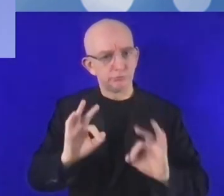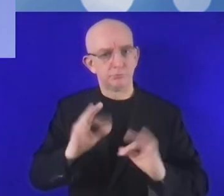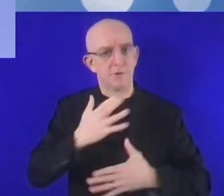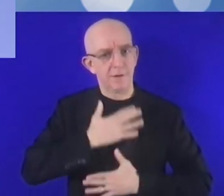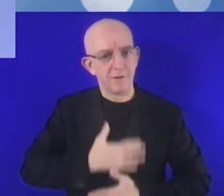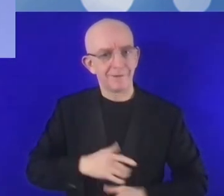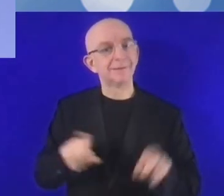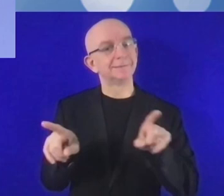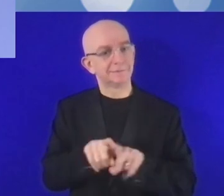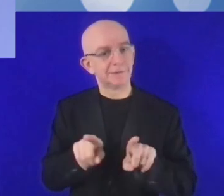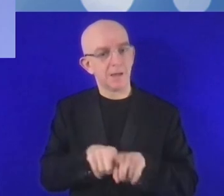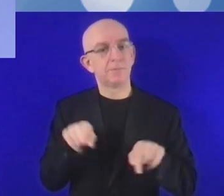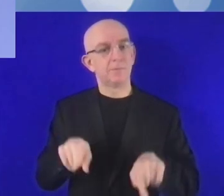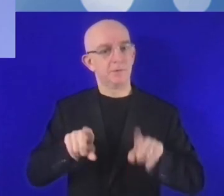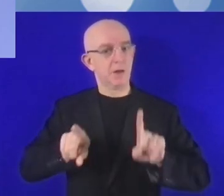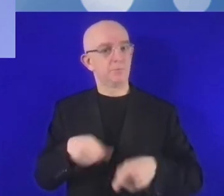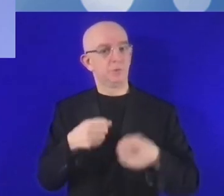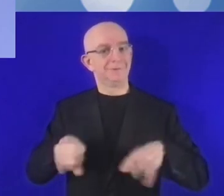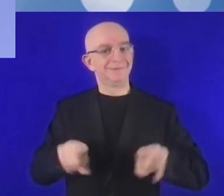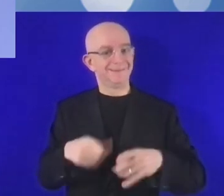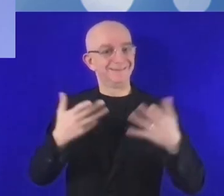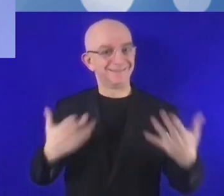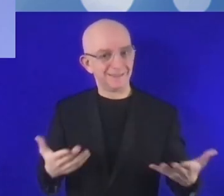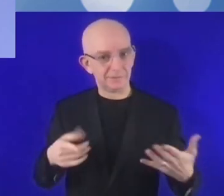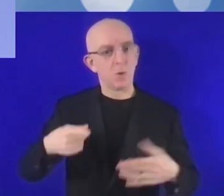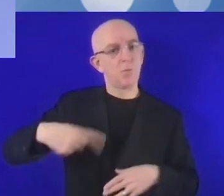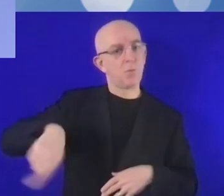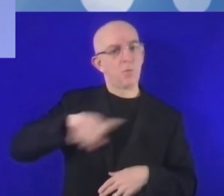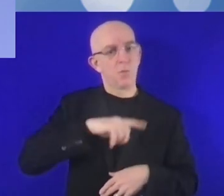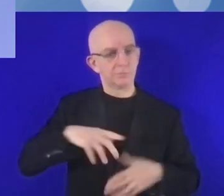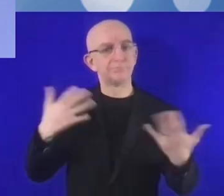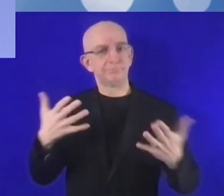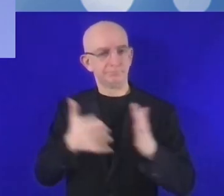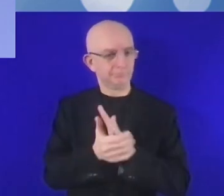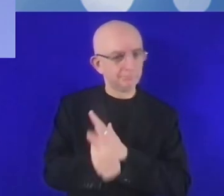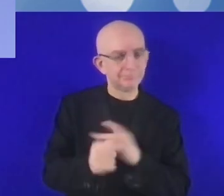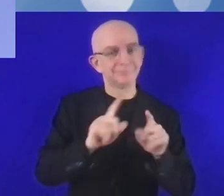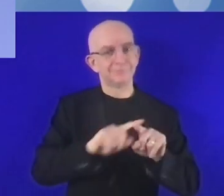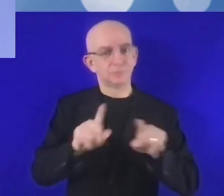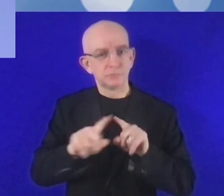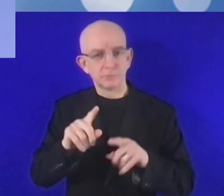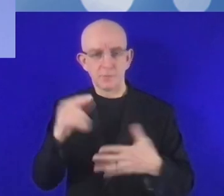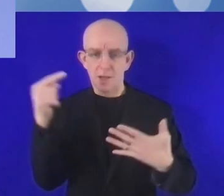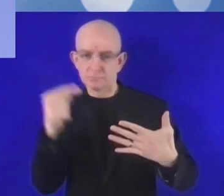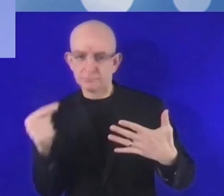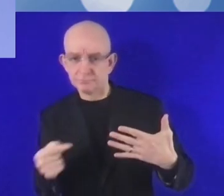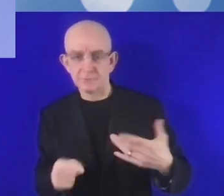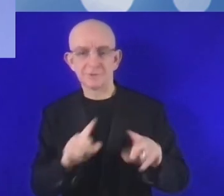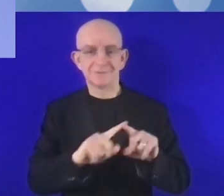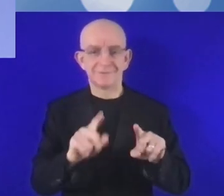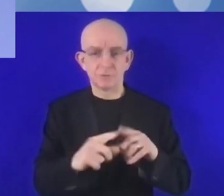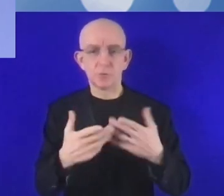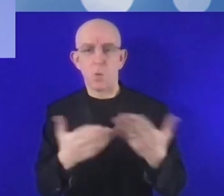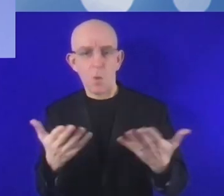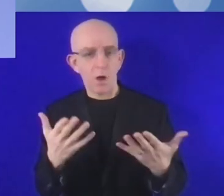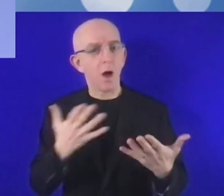в музыке. А даже специалистам сложно дать ответ на такой вопрос. Специалисты говорят, что на самом деле в музыке столько